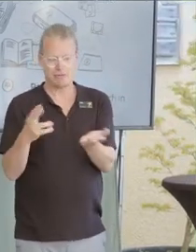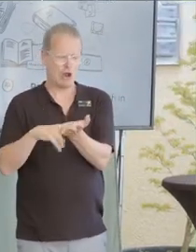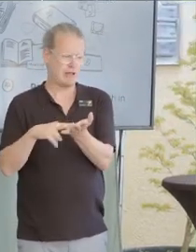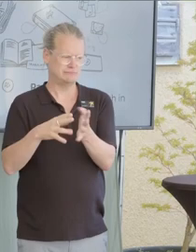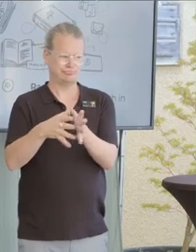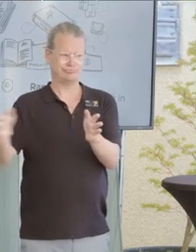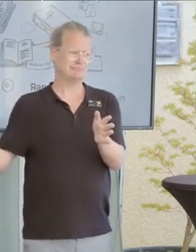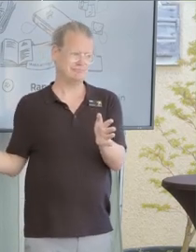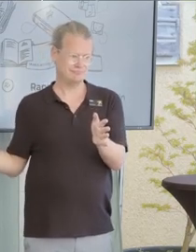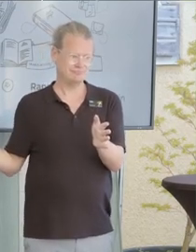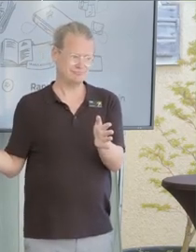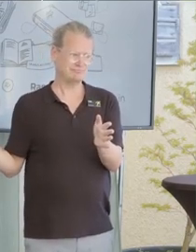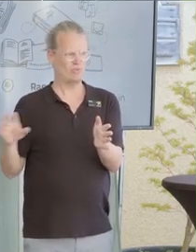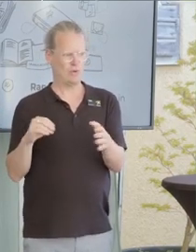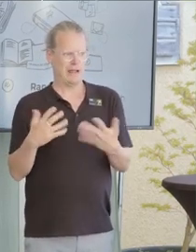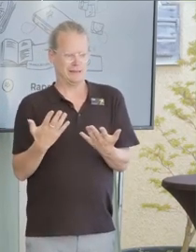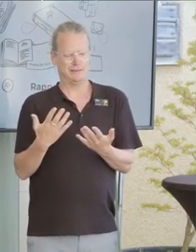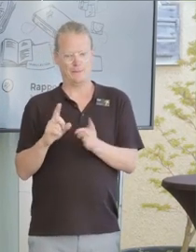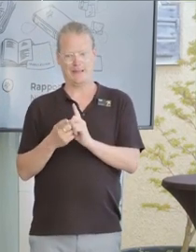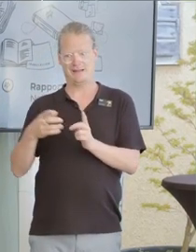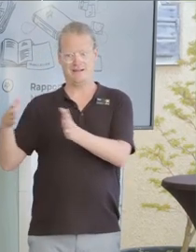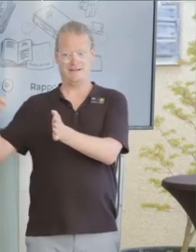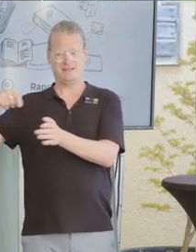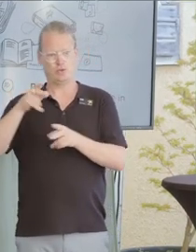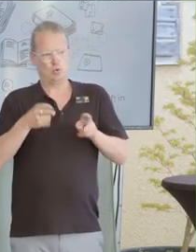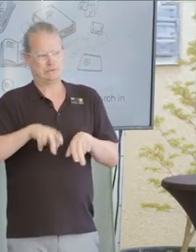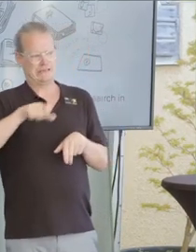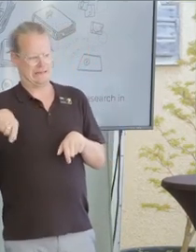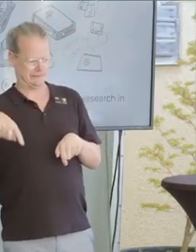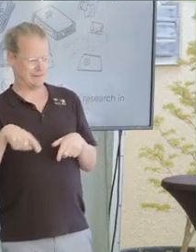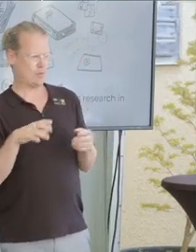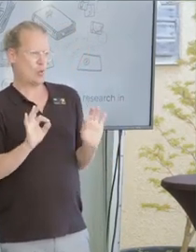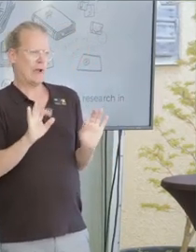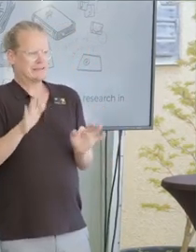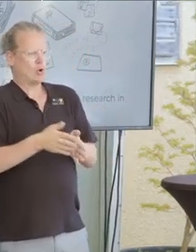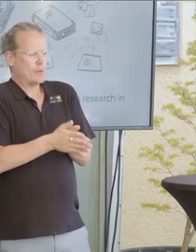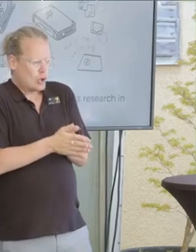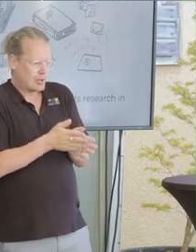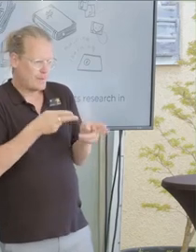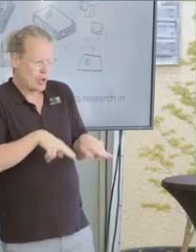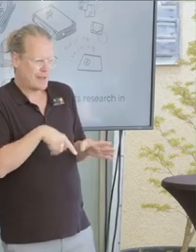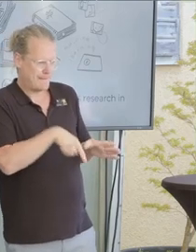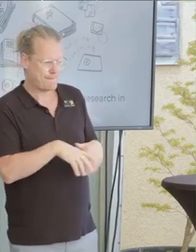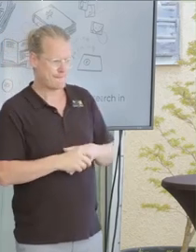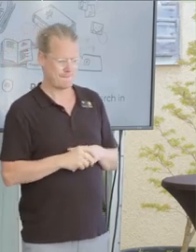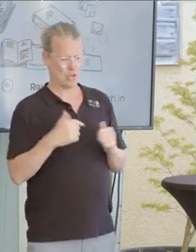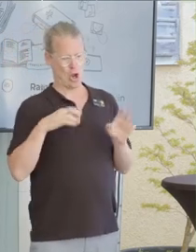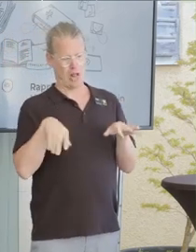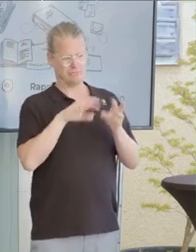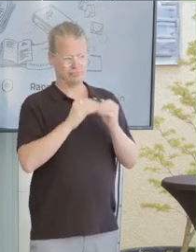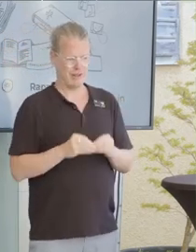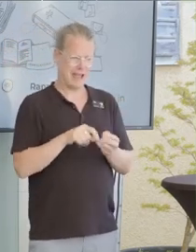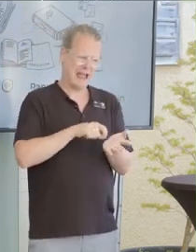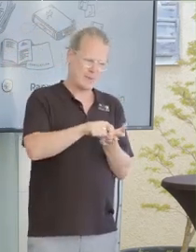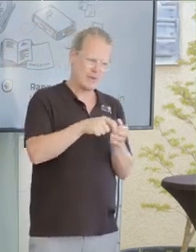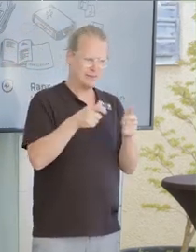utmaningar. Vi har ju tagit fram en rapport under våren där vi har pratat med ett tiotal, ett tjugotal tror jag till och med, olika forskare